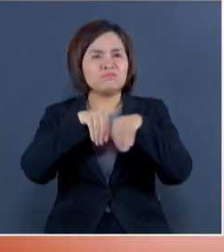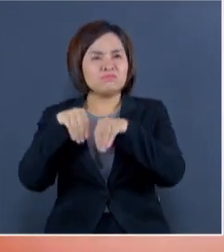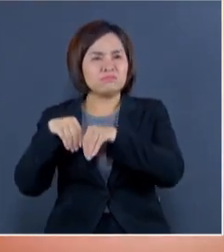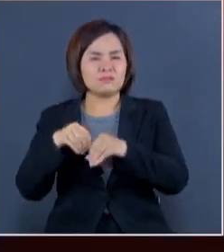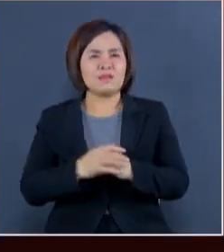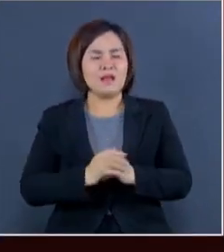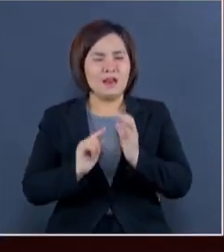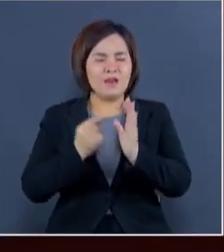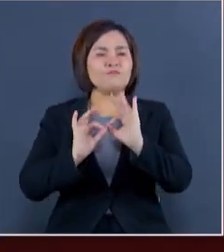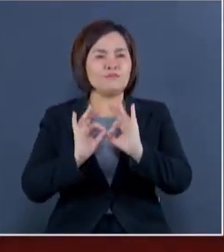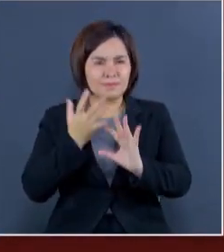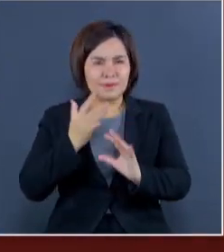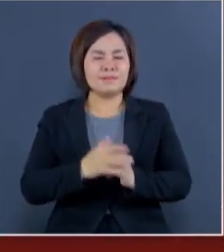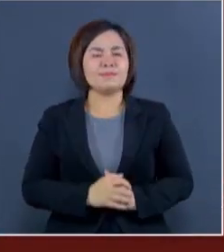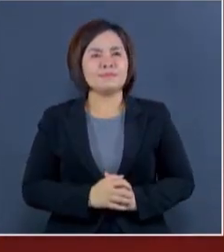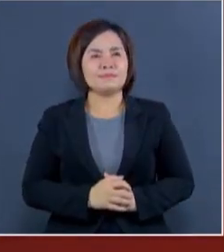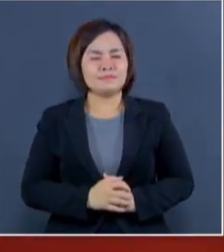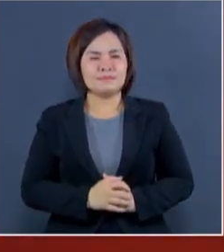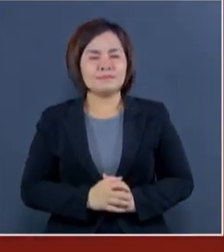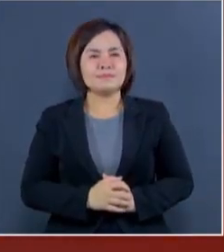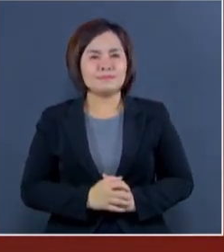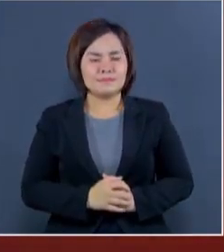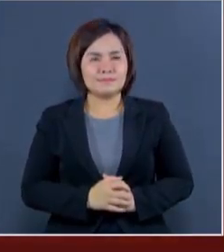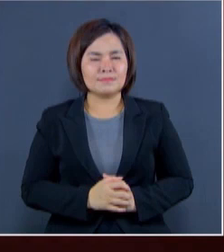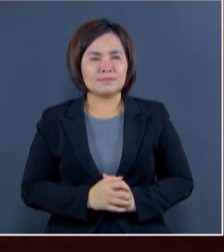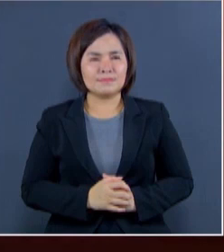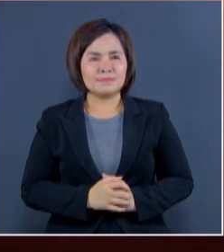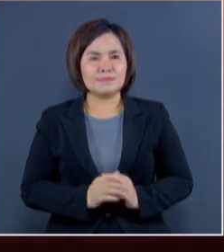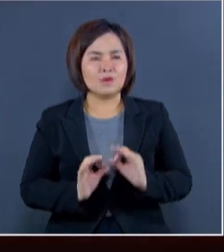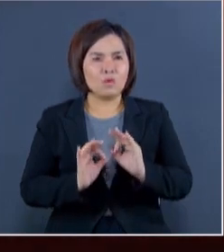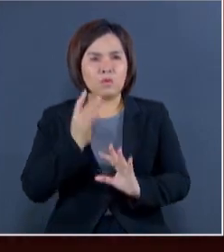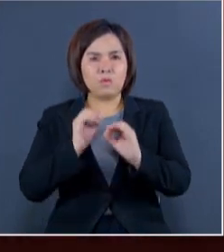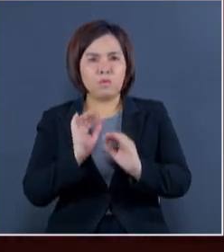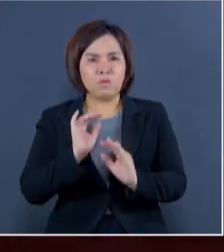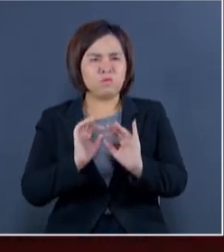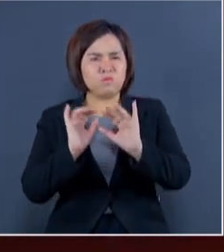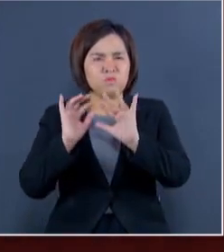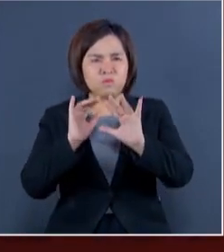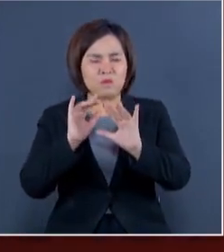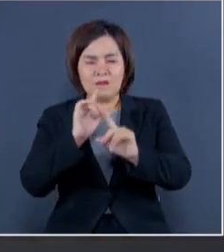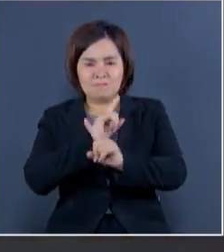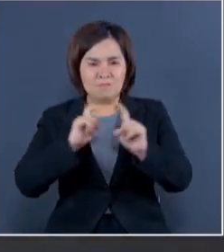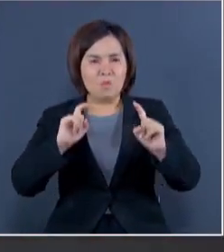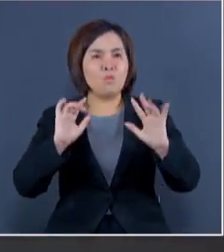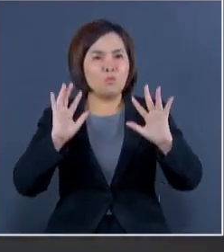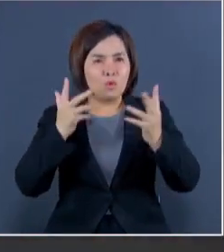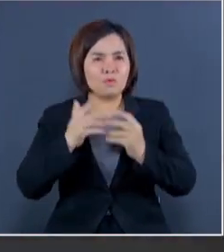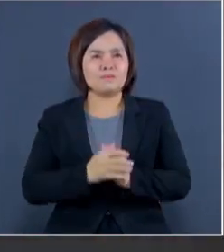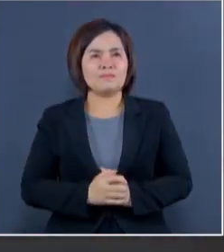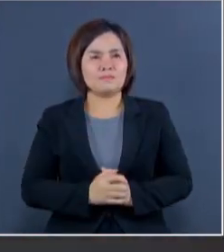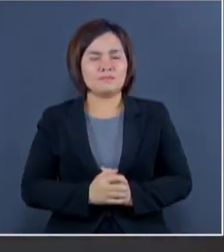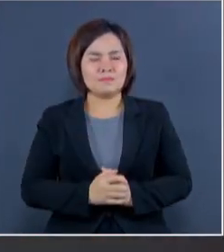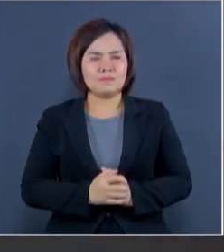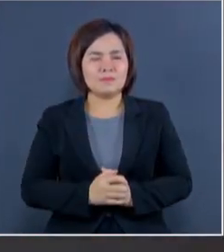านหลังห้องสืบสวนของสน.ประเวศกรุงเทพเปลวไฟนี่ลุกไหม้อย่างรุนแรงเสียหายหมดทั้งหลังนะครับเหตุการ